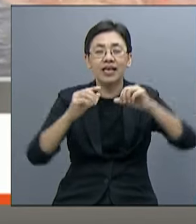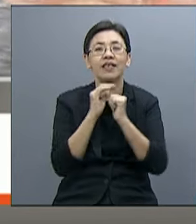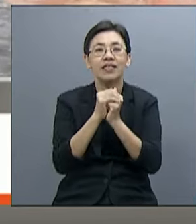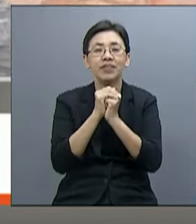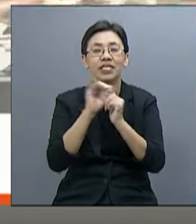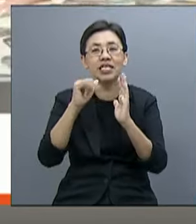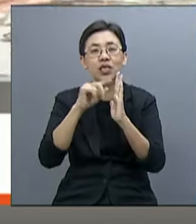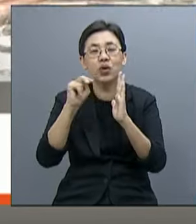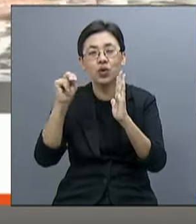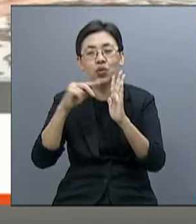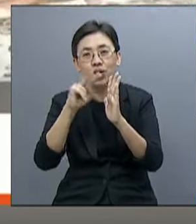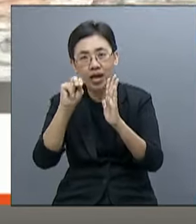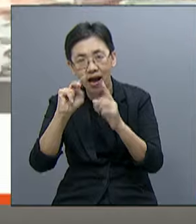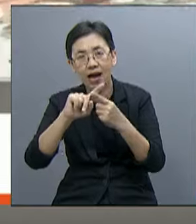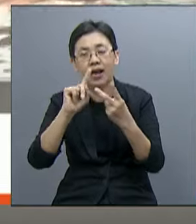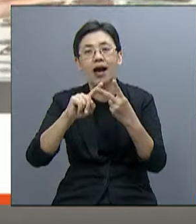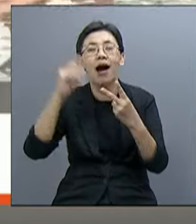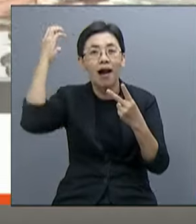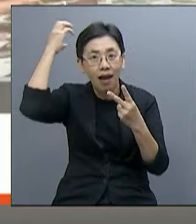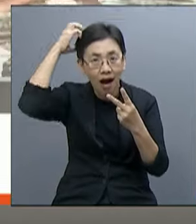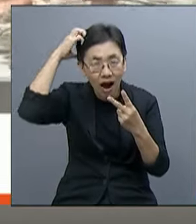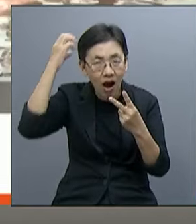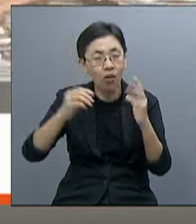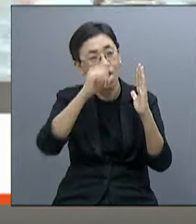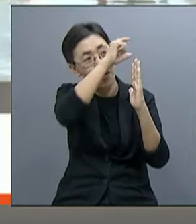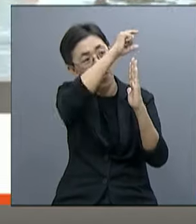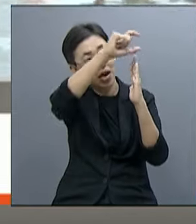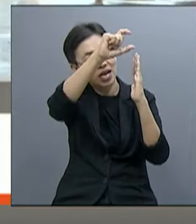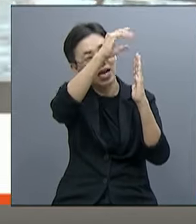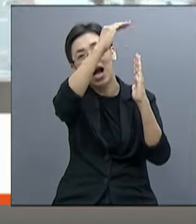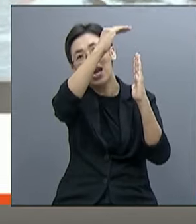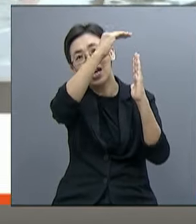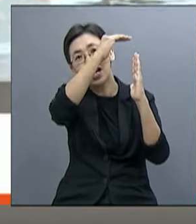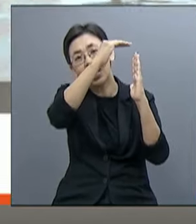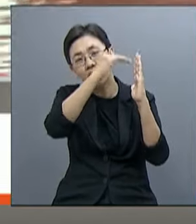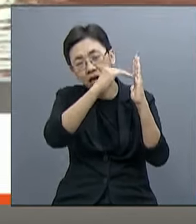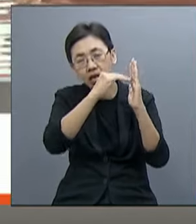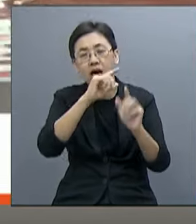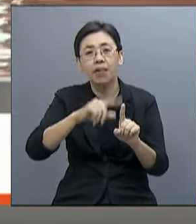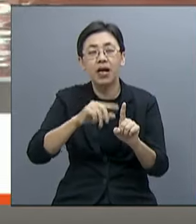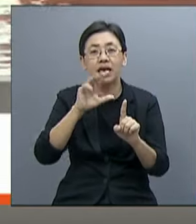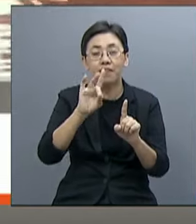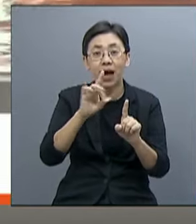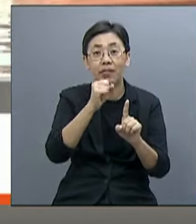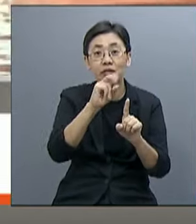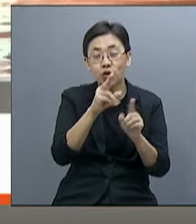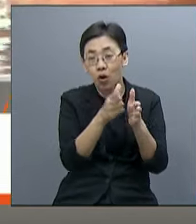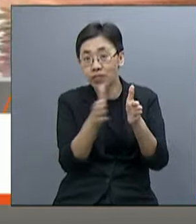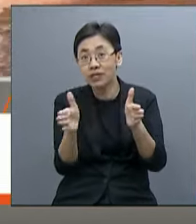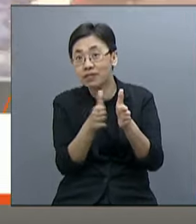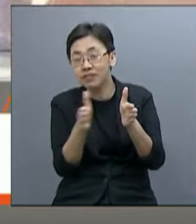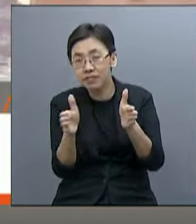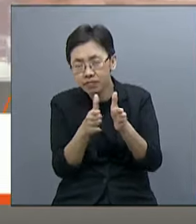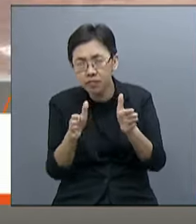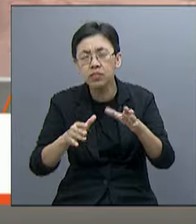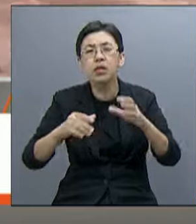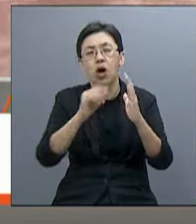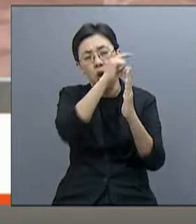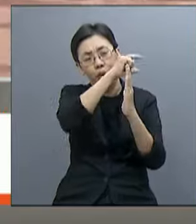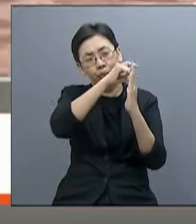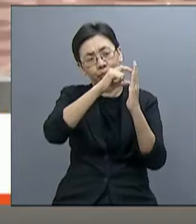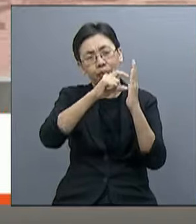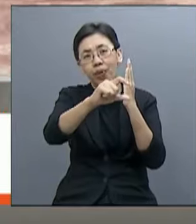ทศลาวแล้วก็เลื่อนต่ำลงมาเรื่อยๆนะครับเมื่อกลางเดือนสิงหาคมหลังวันแม่นะครับร่องฝนร่องความกดอากาศต่ำนี่ก็พ